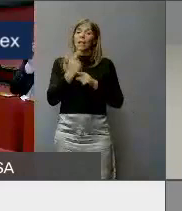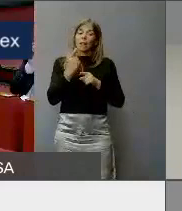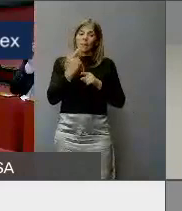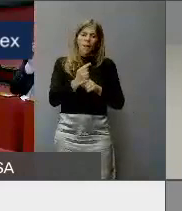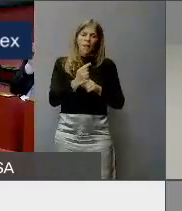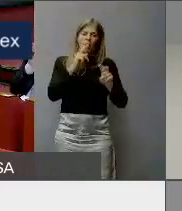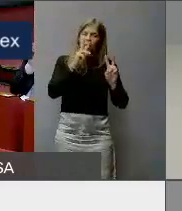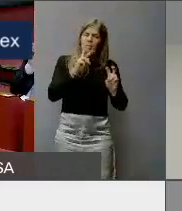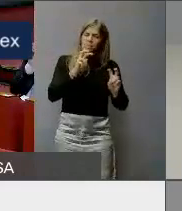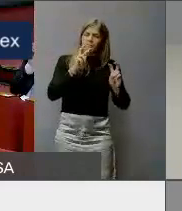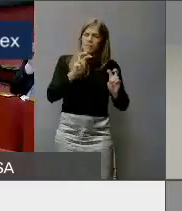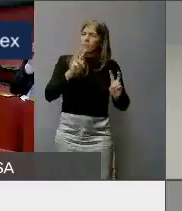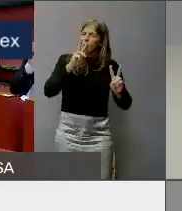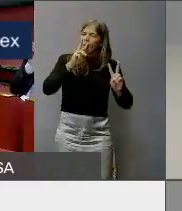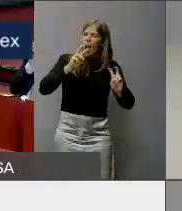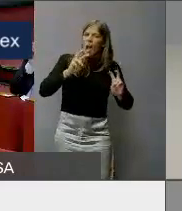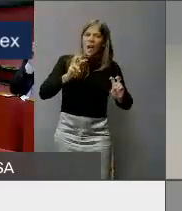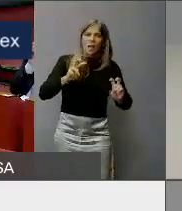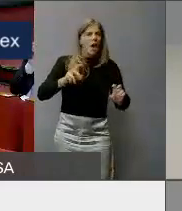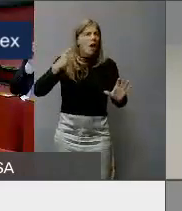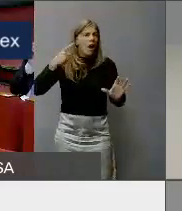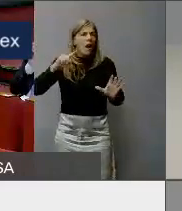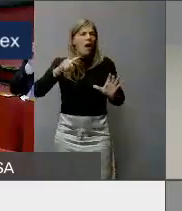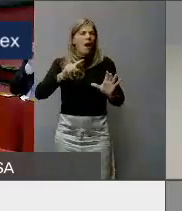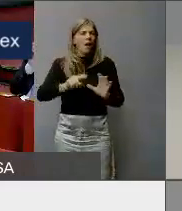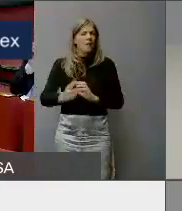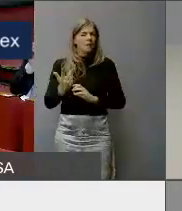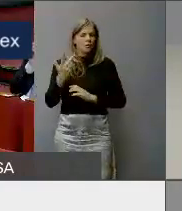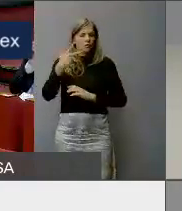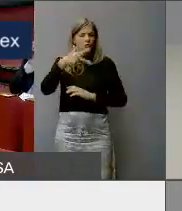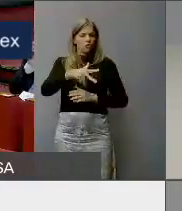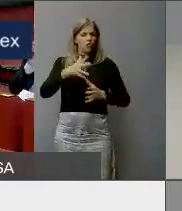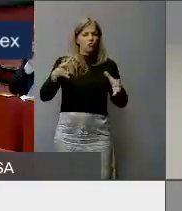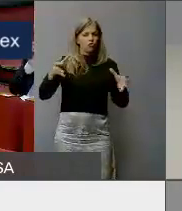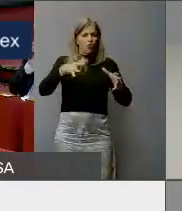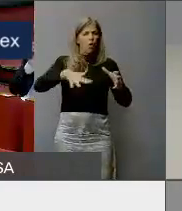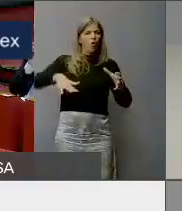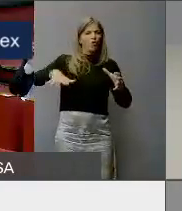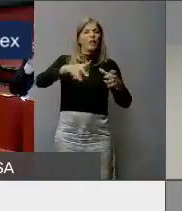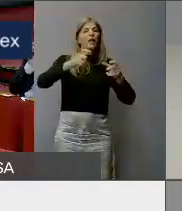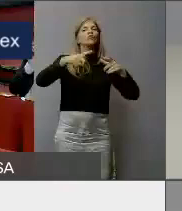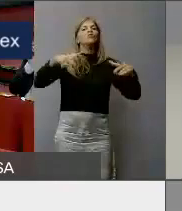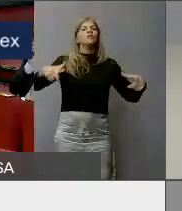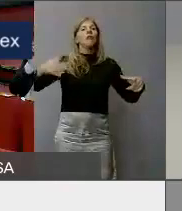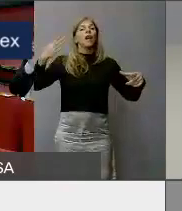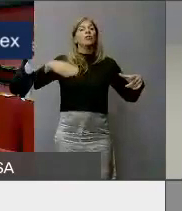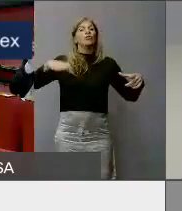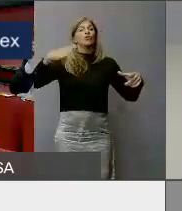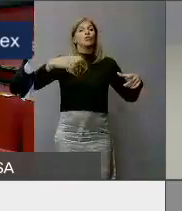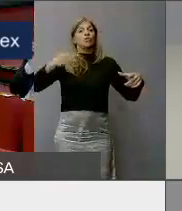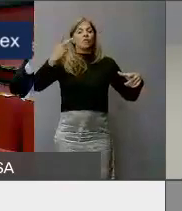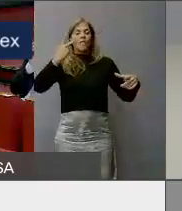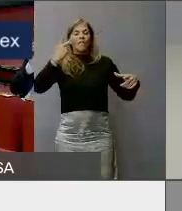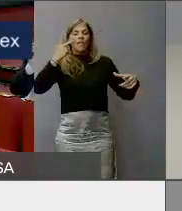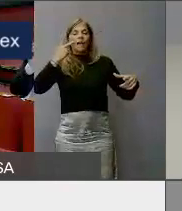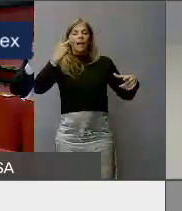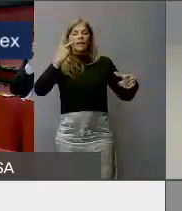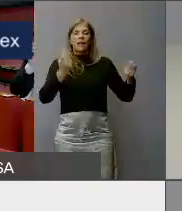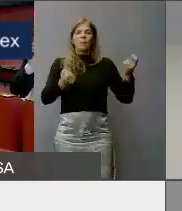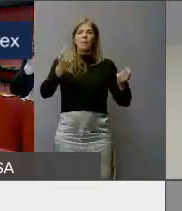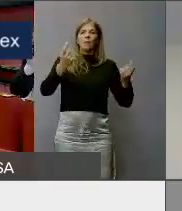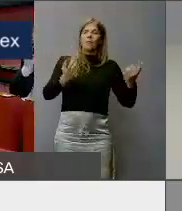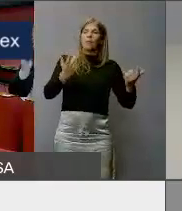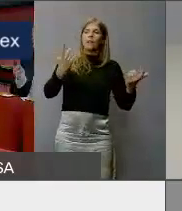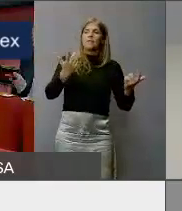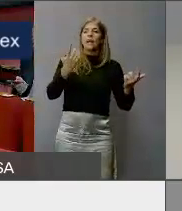appunto un'analisi della società genovese della città di genova che dica che mette in evidenza per esempio